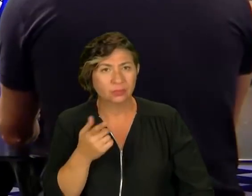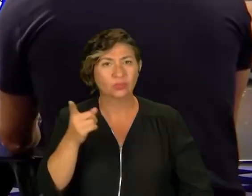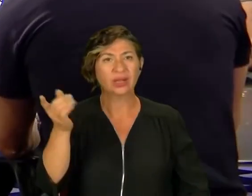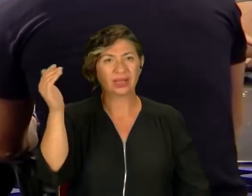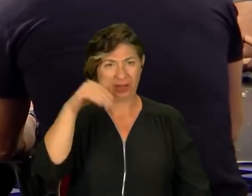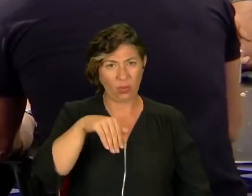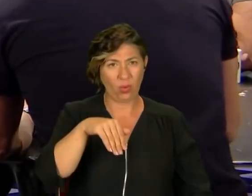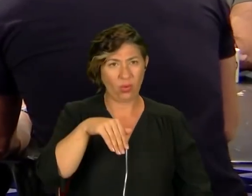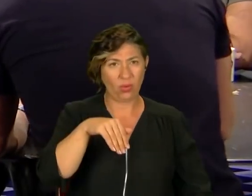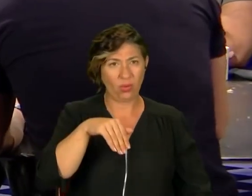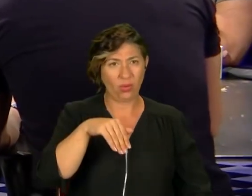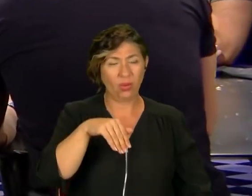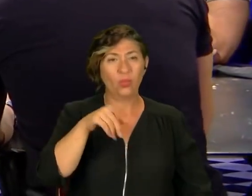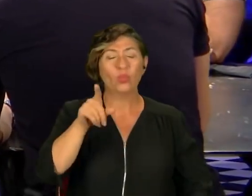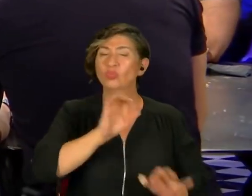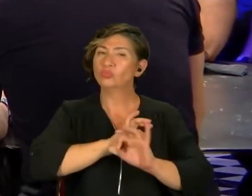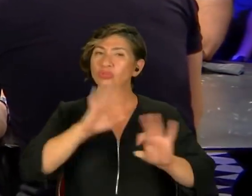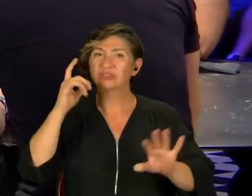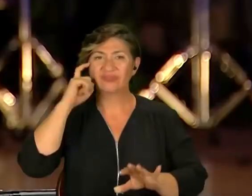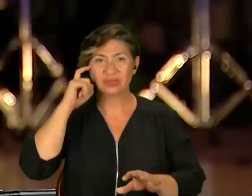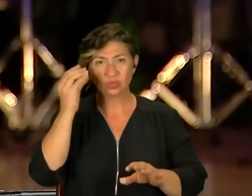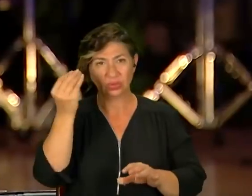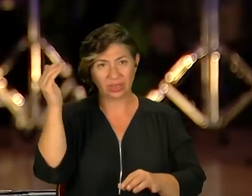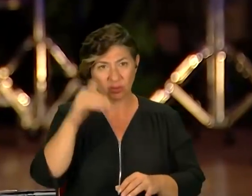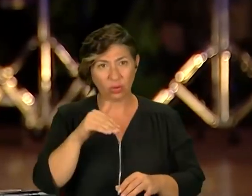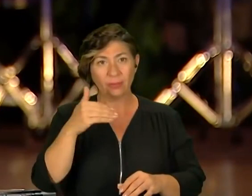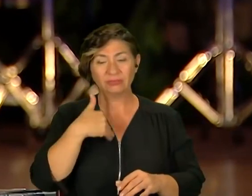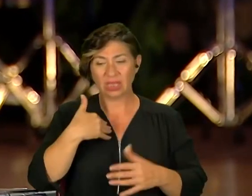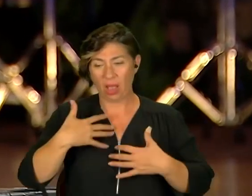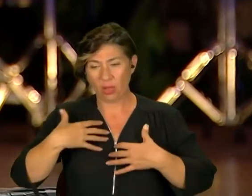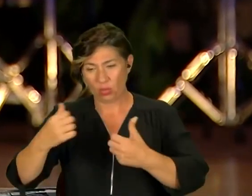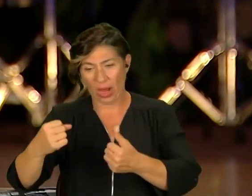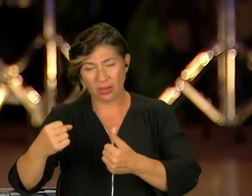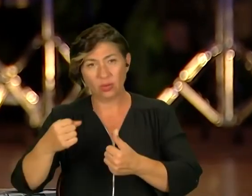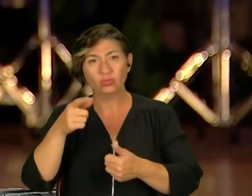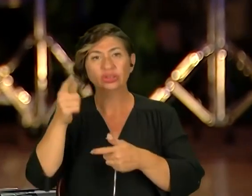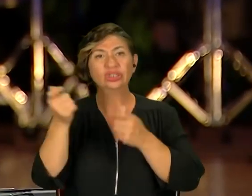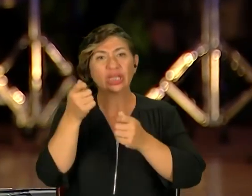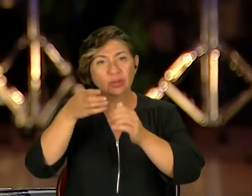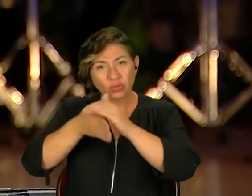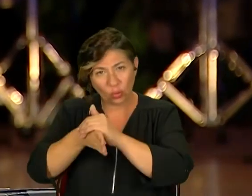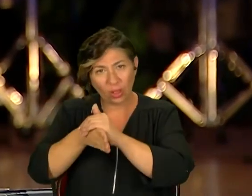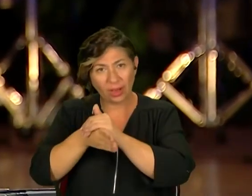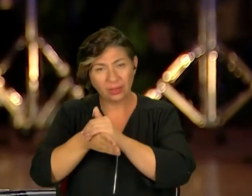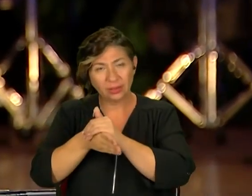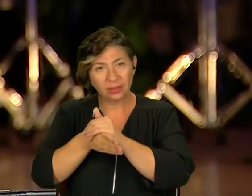Bunlar geliyorlar. Bu müthiş fikirli çocuklar. Bizi alıyorlar. Bu işlere